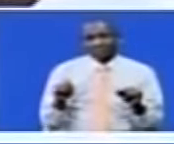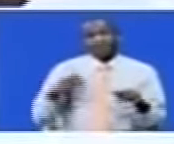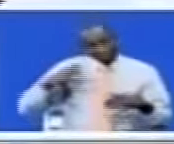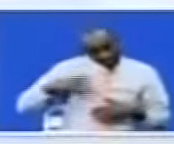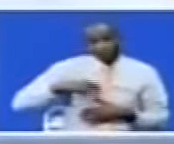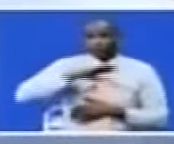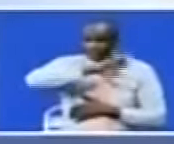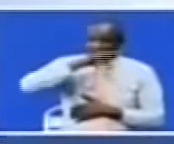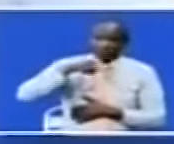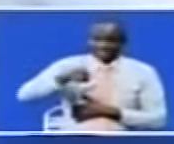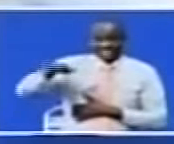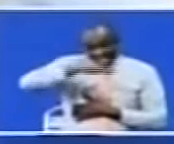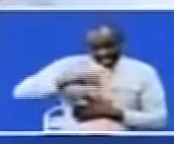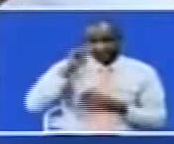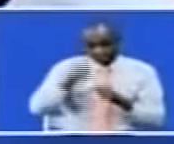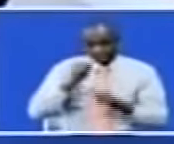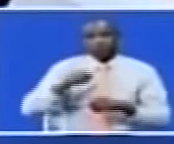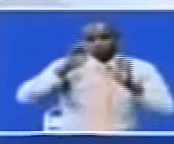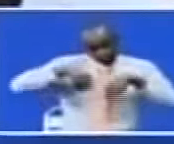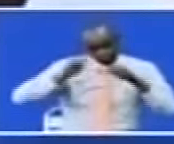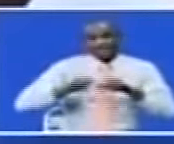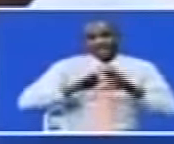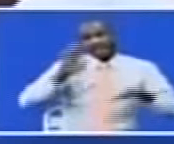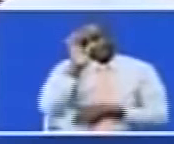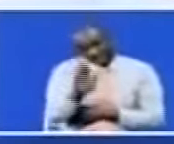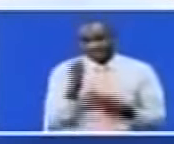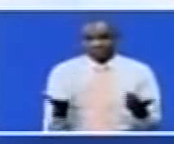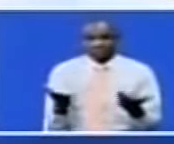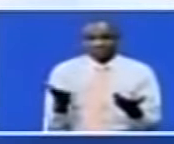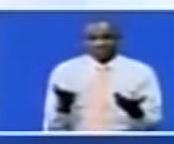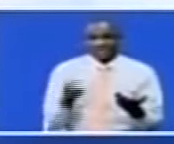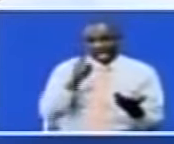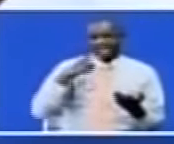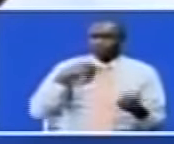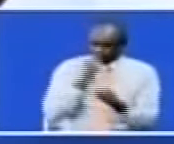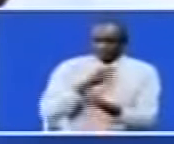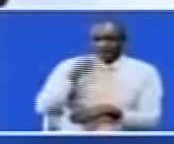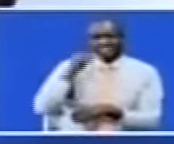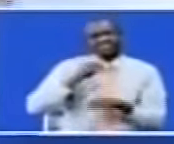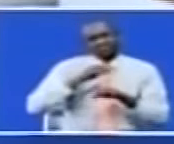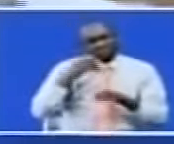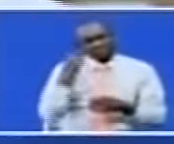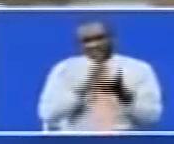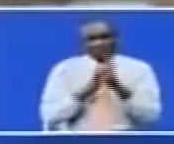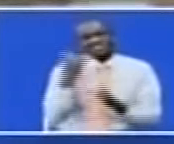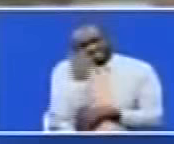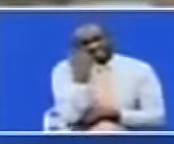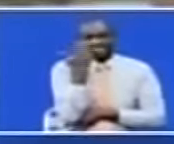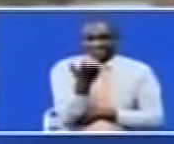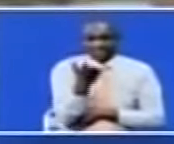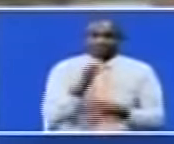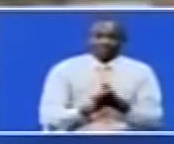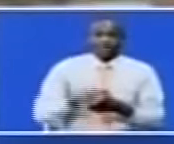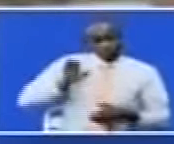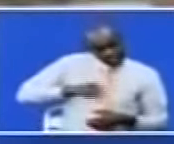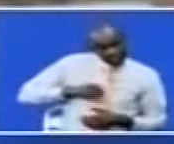Wananchi waendelee kupandelea mashamba zao, lakini mashamba ambayo ile iko safi, hakuna ile ugonjwa ambayo imeingia.